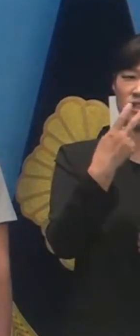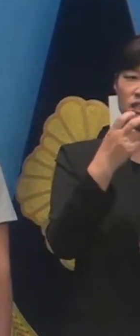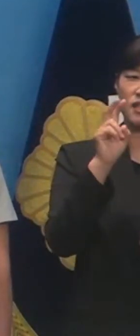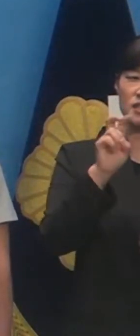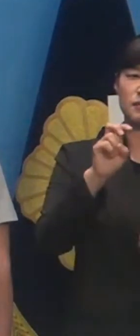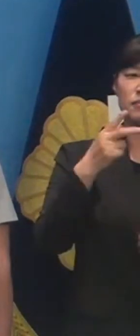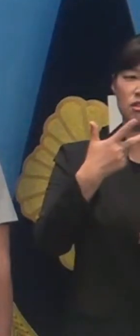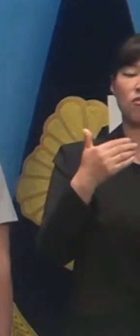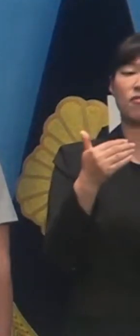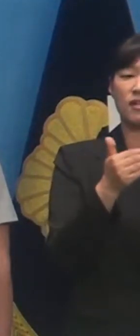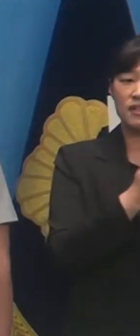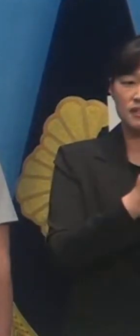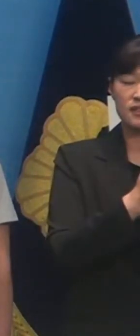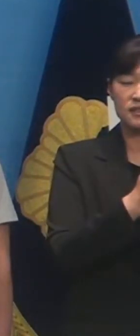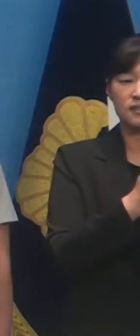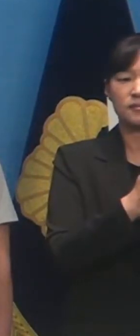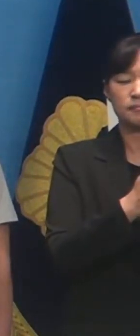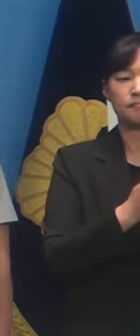2027년도까지